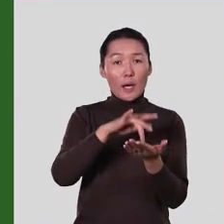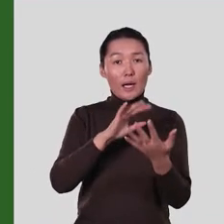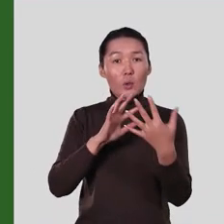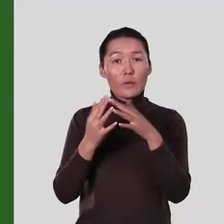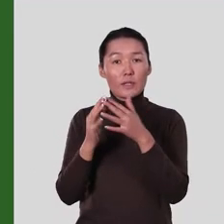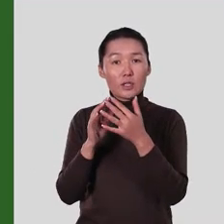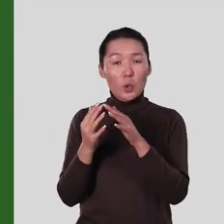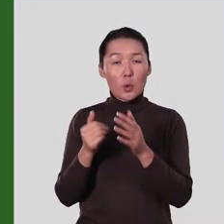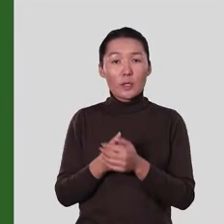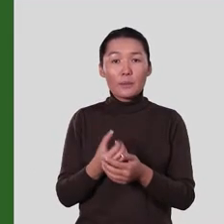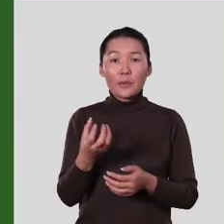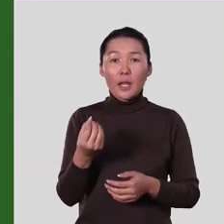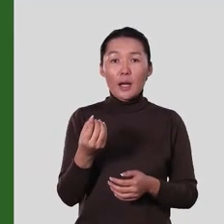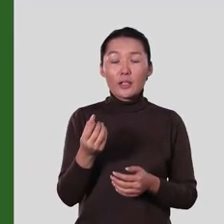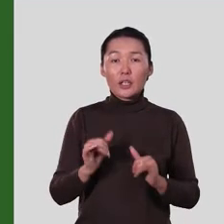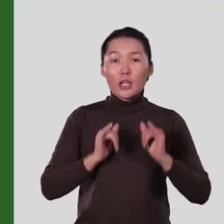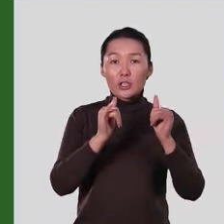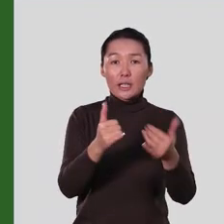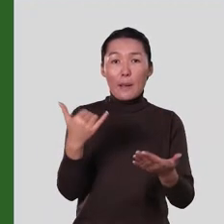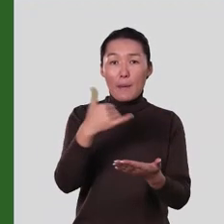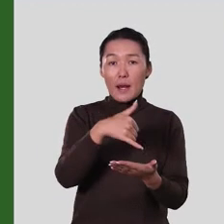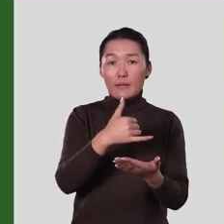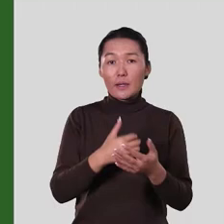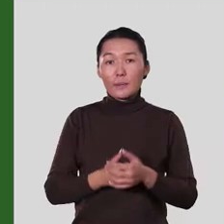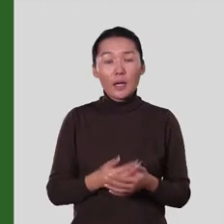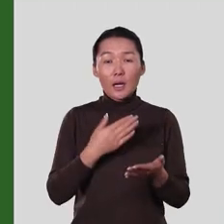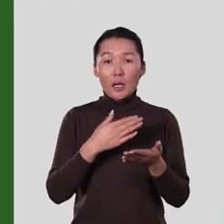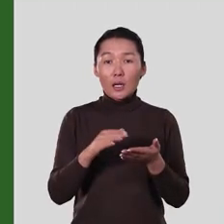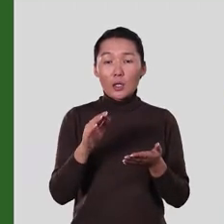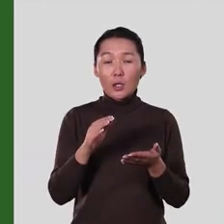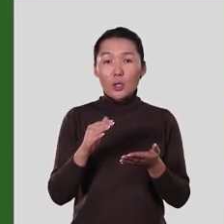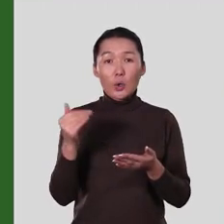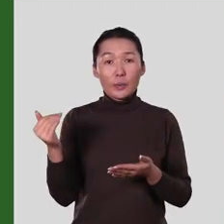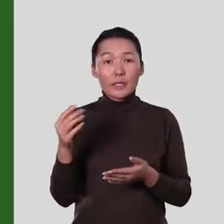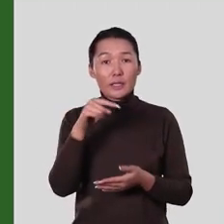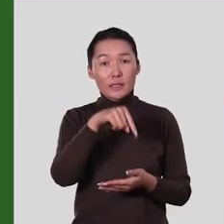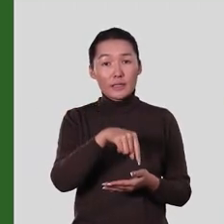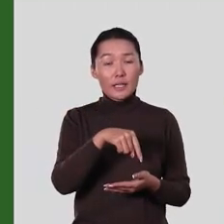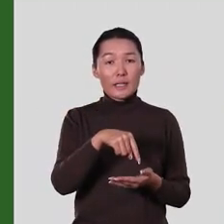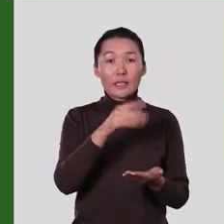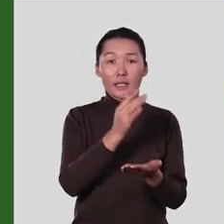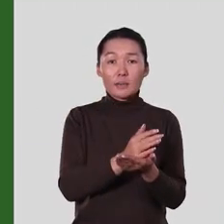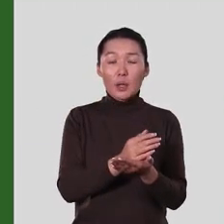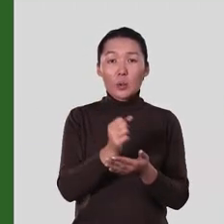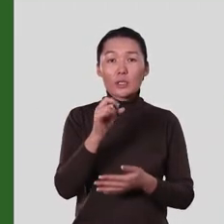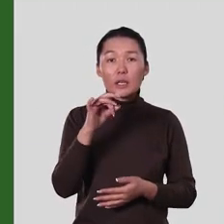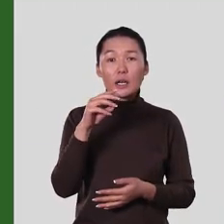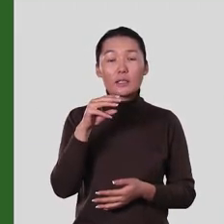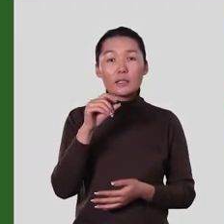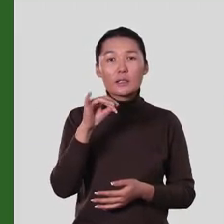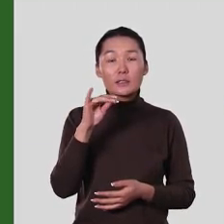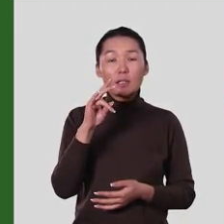сел, а также для полива. Кроме них, здесь расположены артезианские